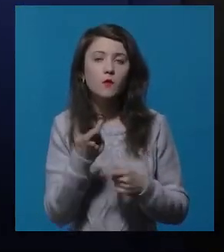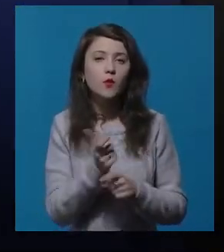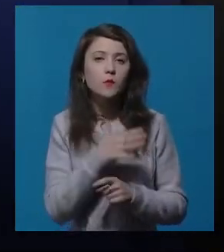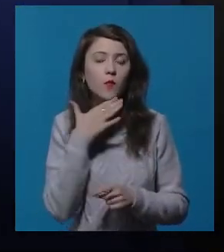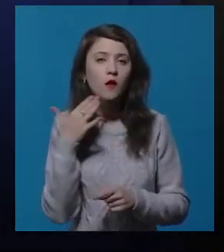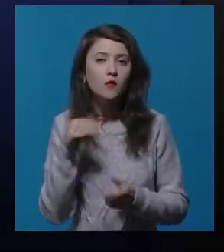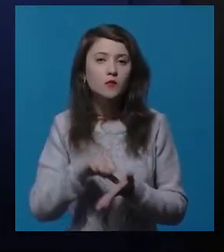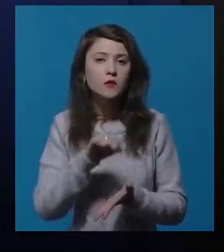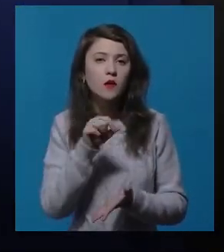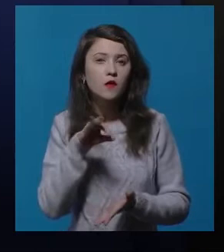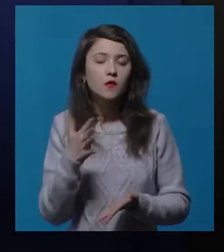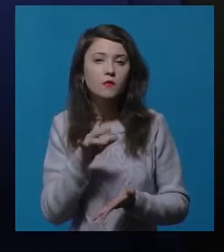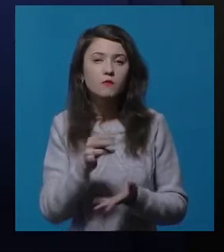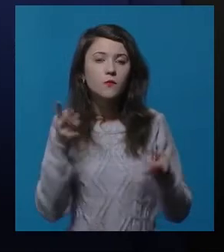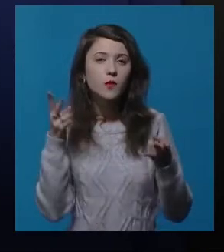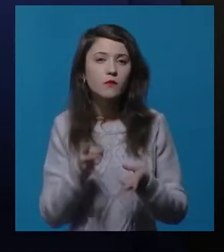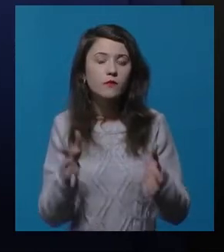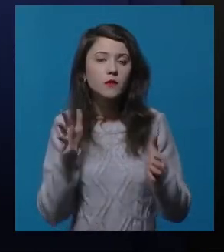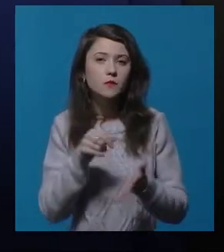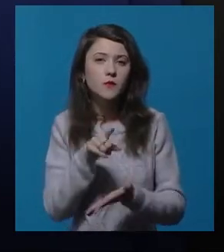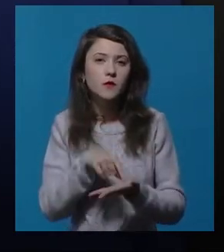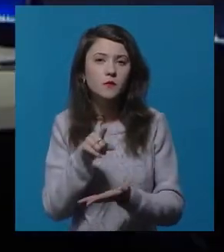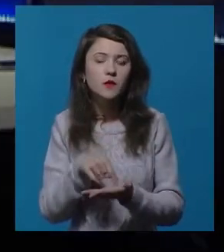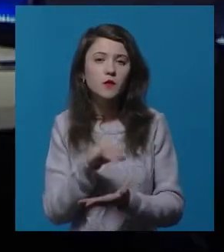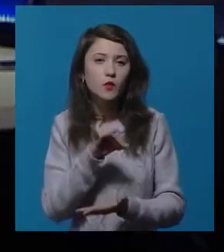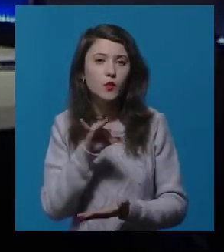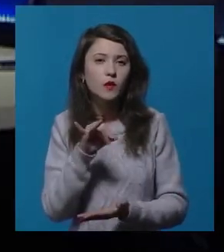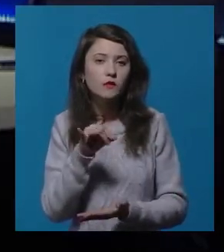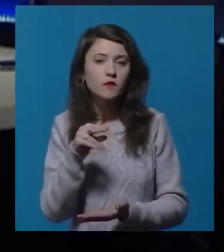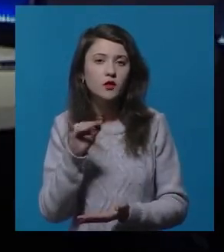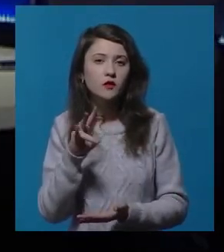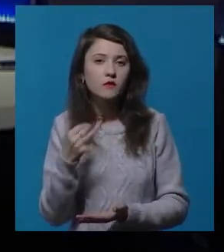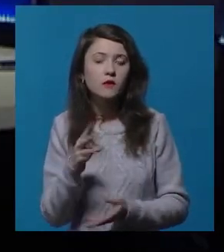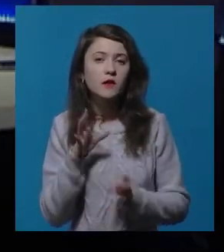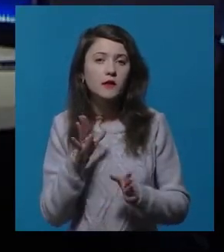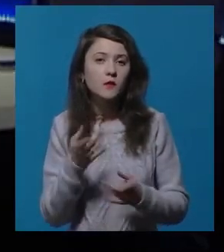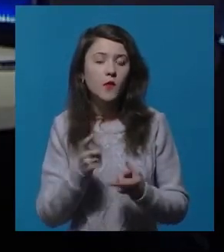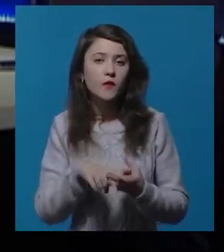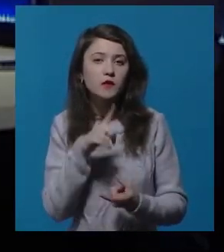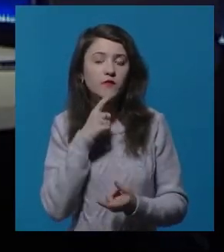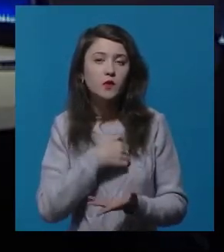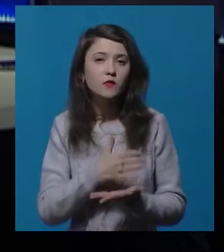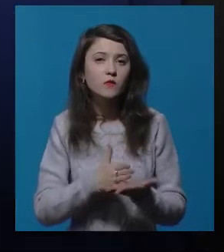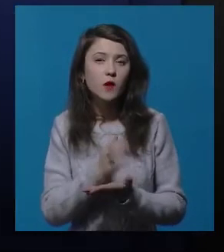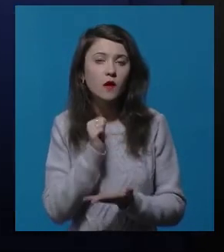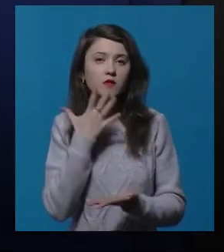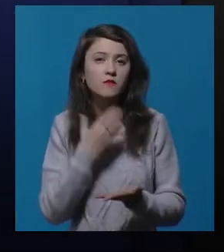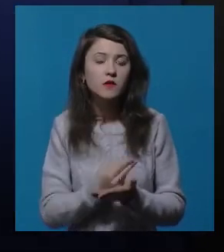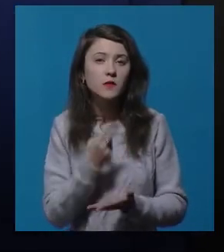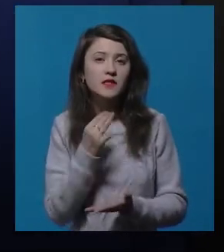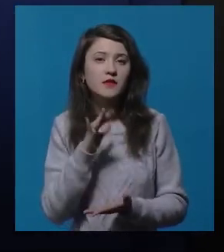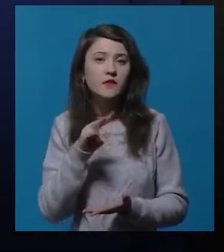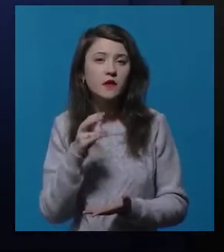потребують. У них дуже великий масив питань юридичних, пов'язаних не тільки з військовою службою, а й своїм цивільним життям